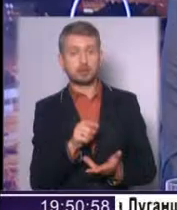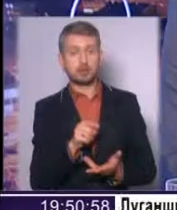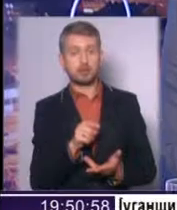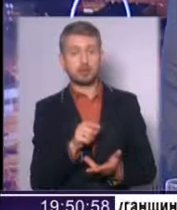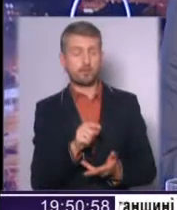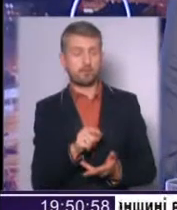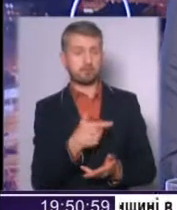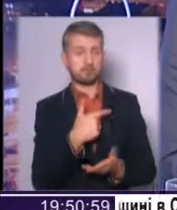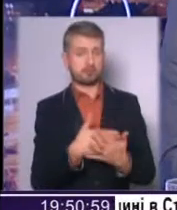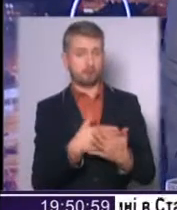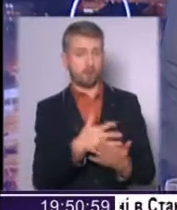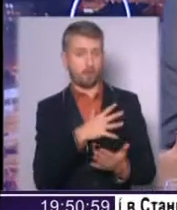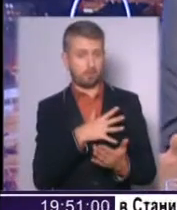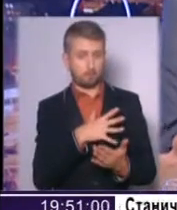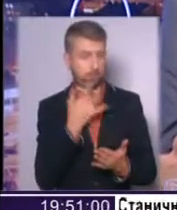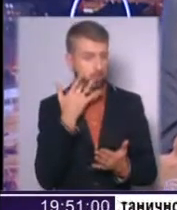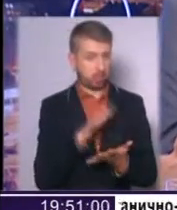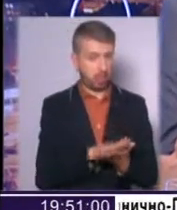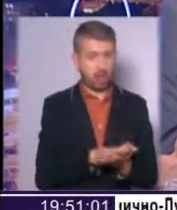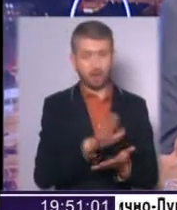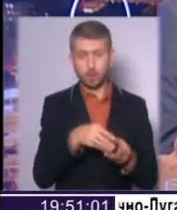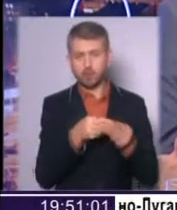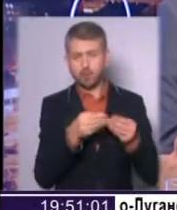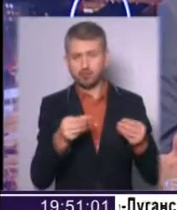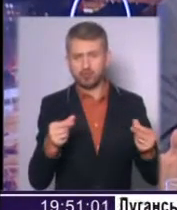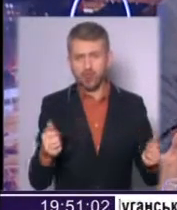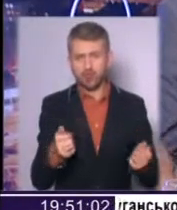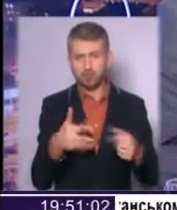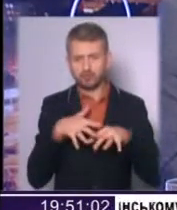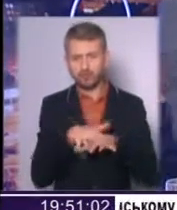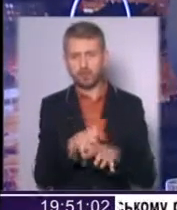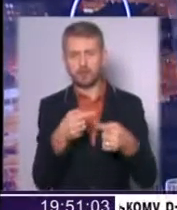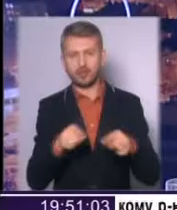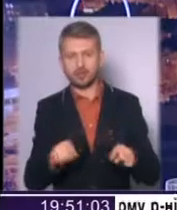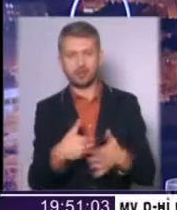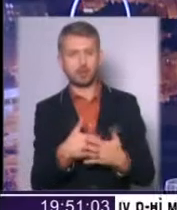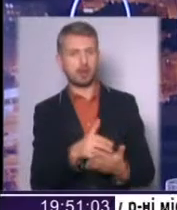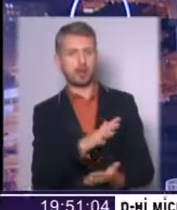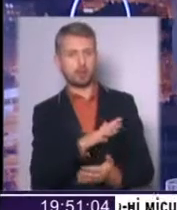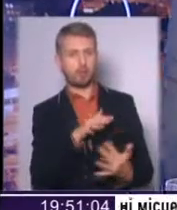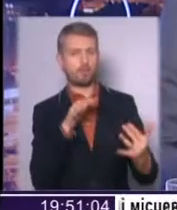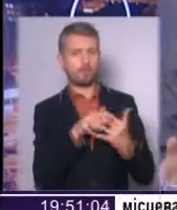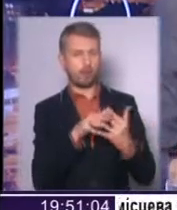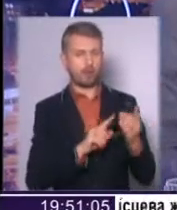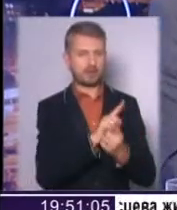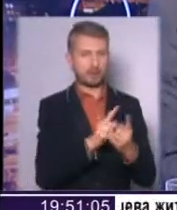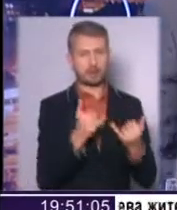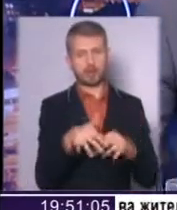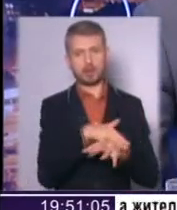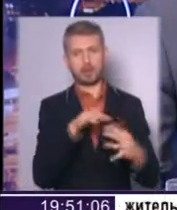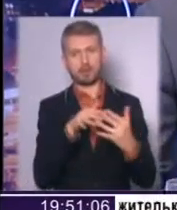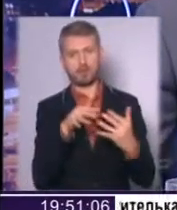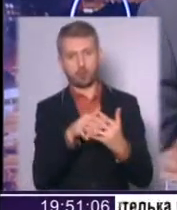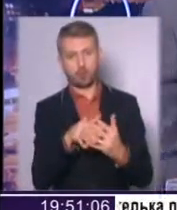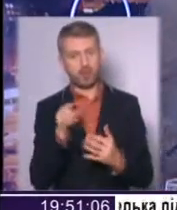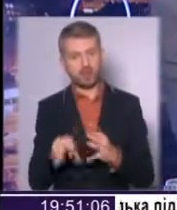році. Це Всеукраїнське об'єднання «Свобода», яке я представляю, і «Батьківщина». Ну, на той час вона БЮД була, блок Юлії Тимошенко, зараз вже «Батьківщина». А все, всі інші